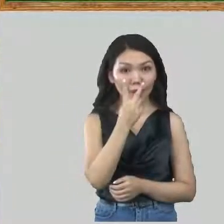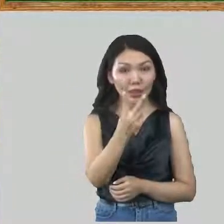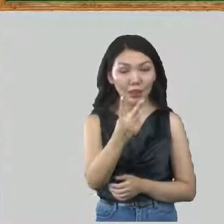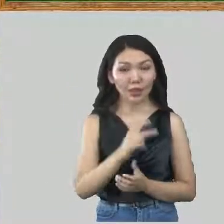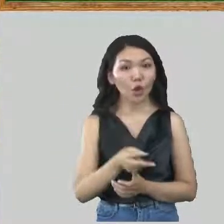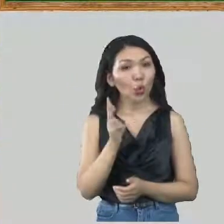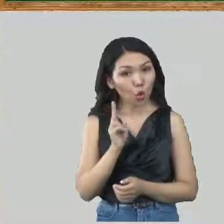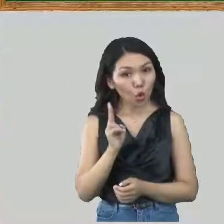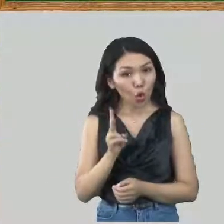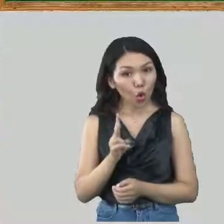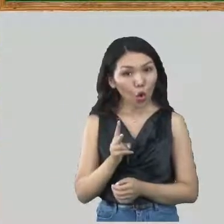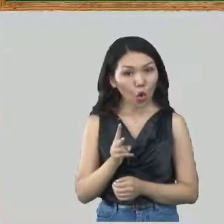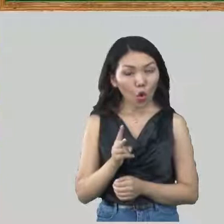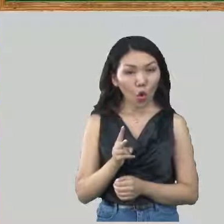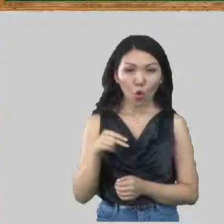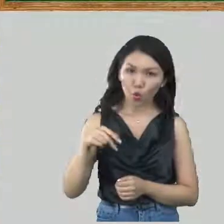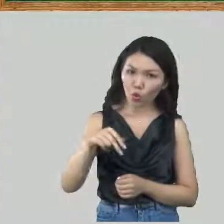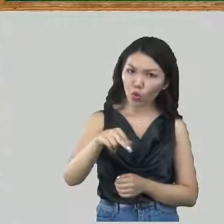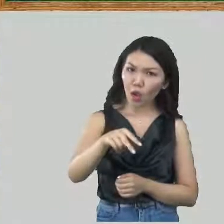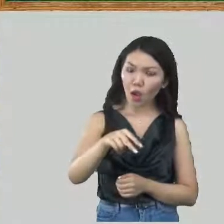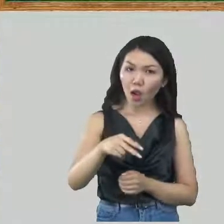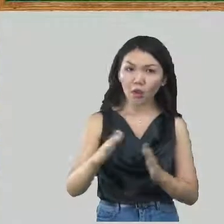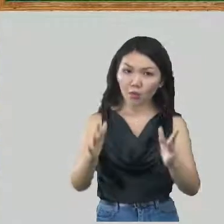Посмотрите, кто гуляет по лесу?